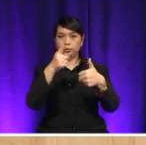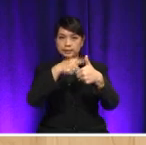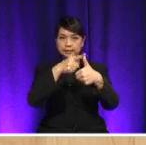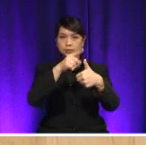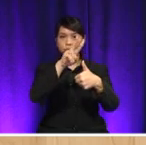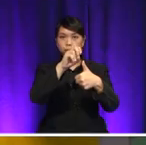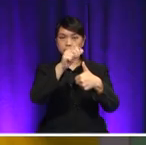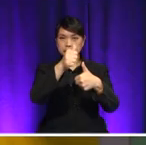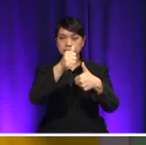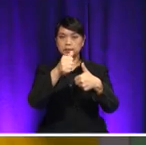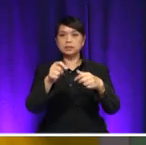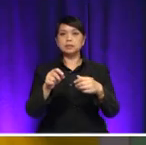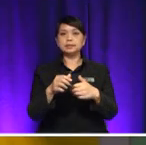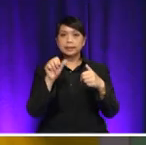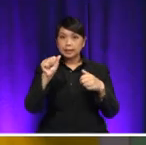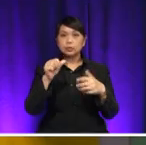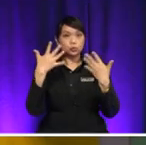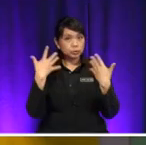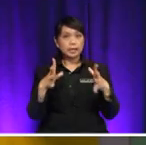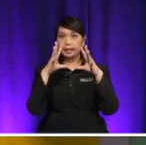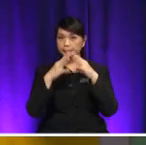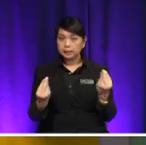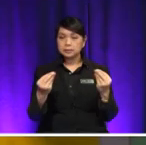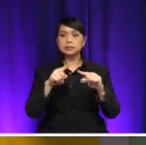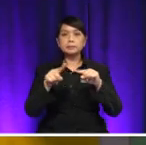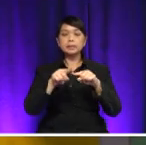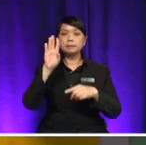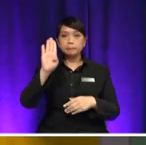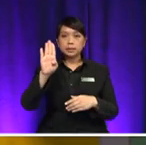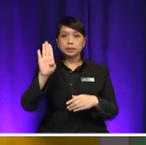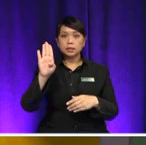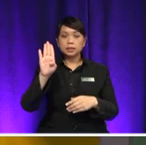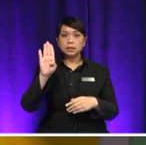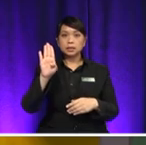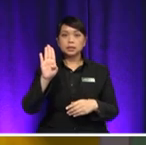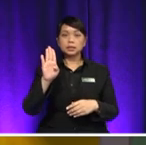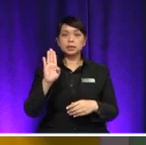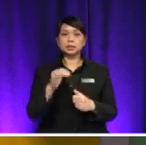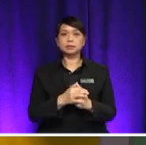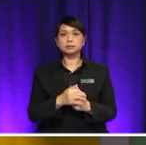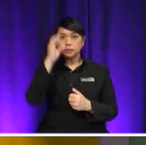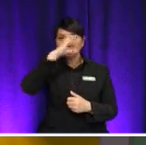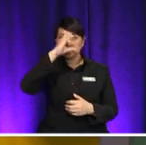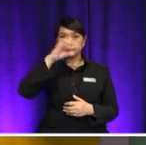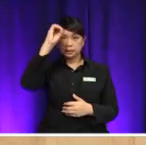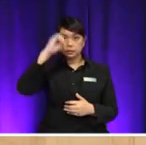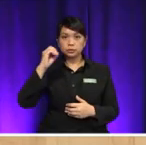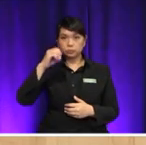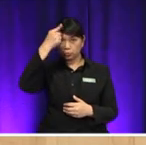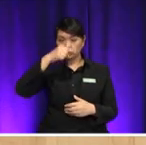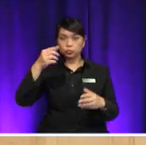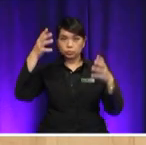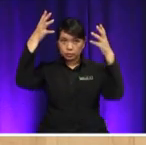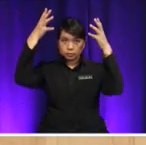oke soalnya yang B Ha Ada lagi menentukan 100 penurunan harga bagi topi cleader pada tahun